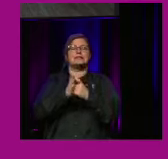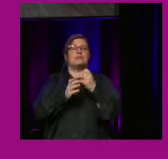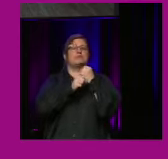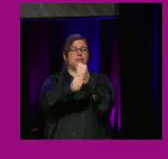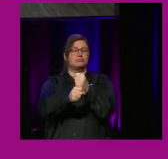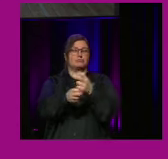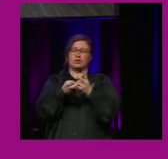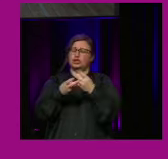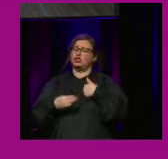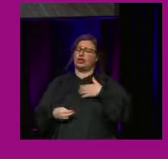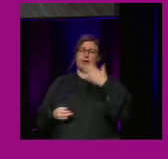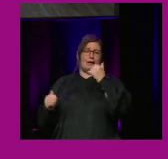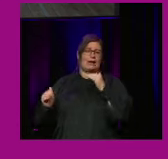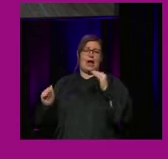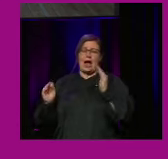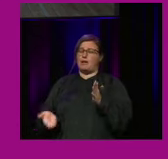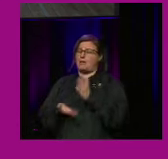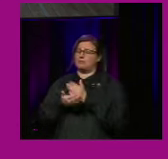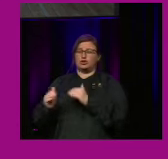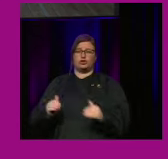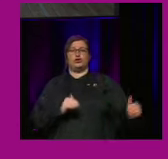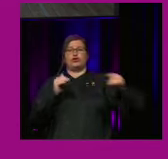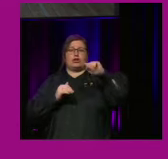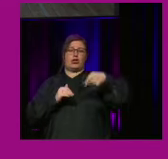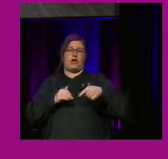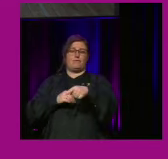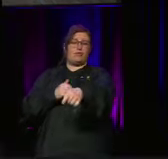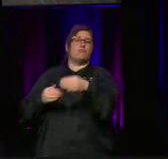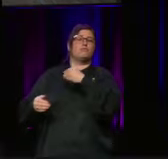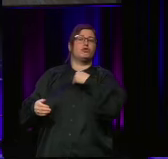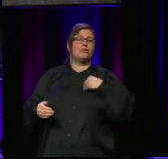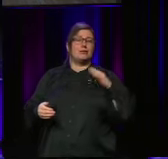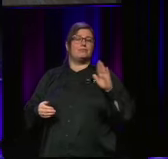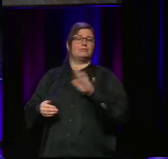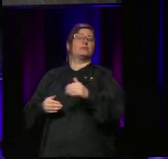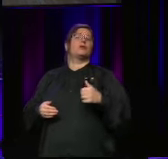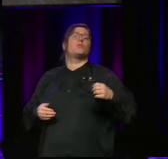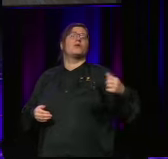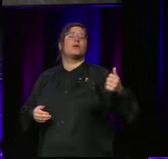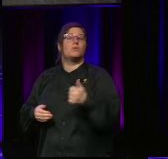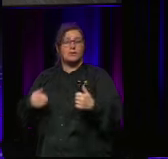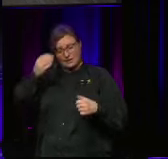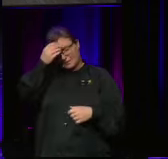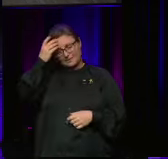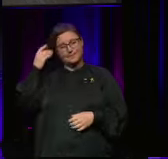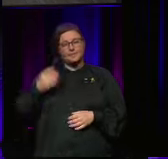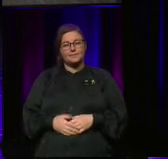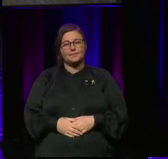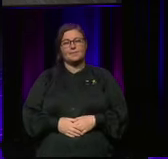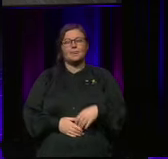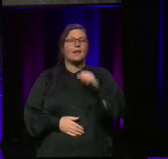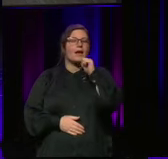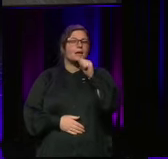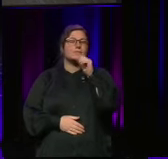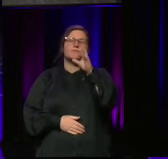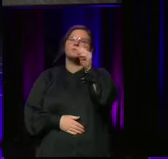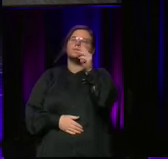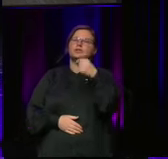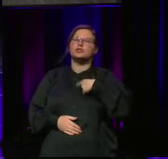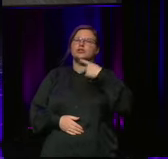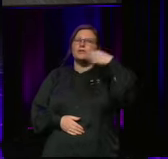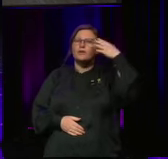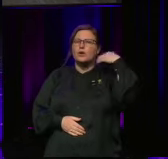högre krav, tycker jag, på den myndigheten och dess oberoende. Anders? Jo, jag tänker det som jag var inne på förut. Jag föregick lite grann de här